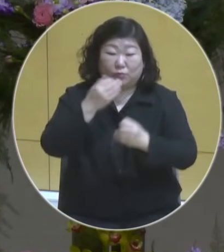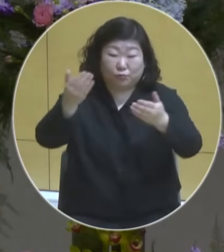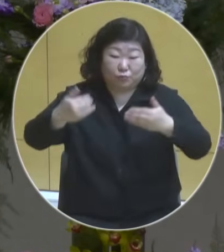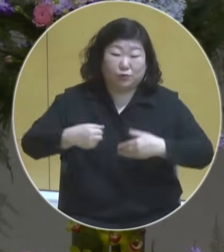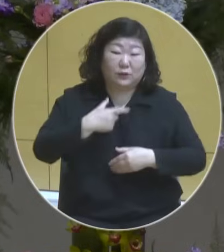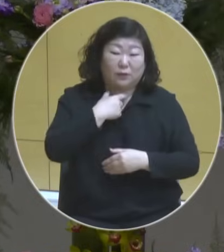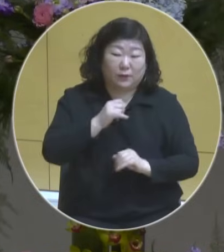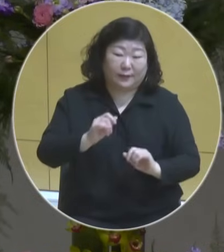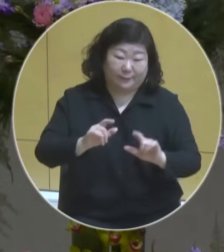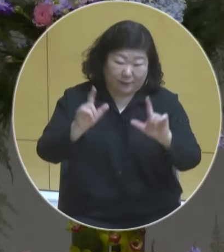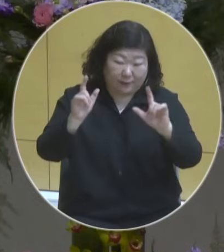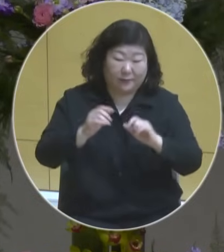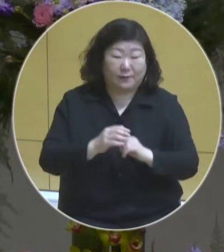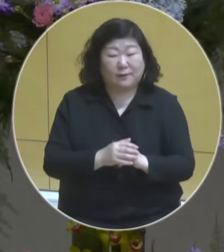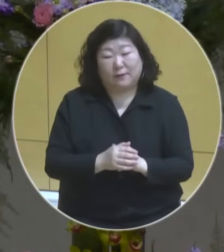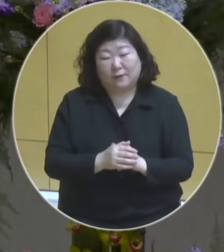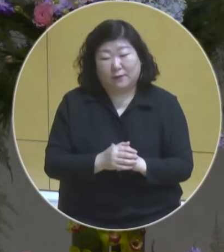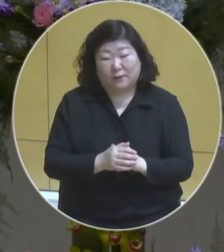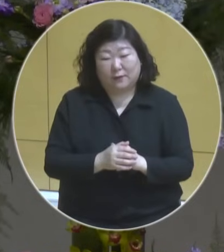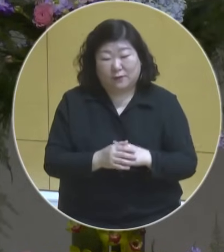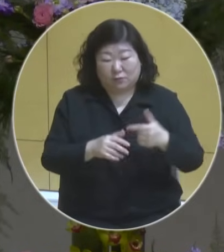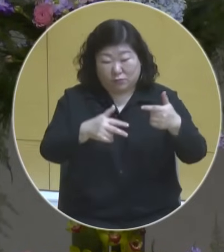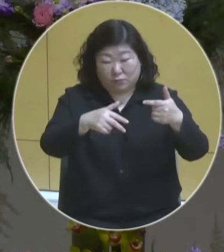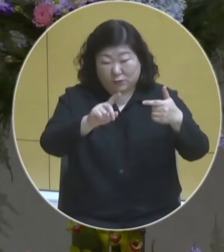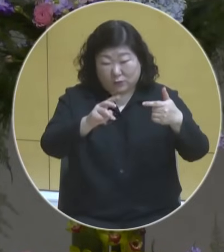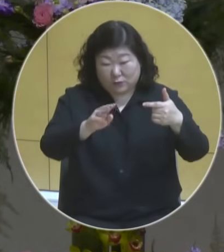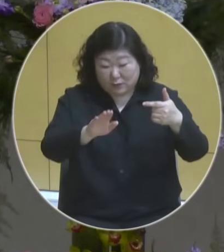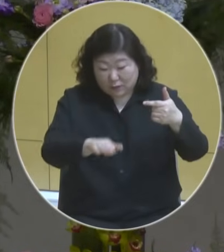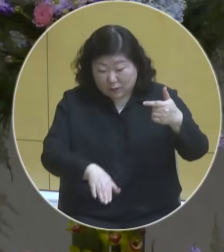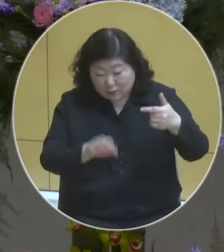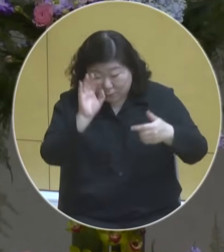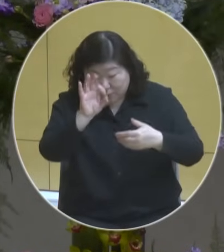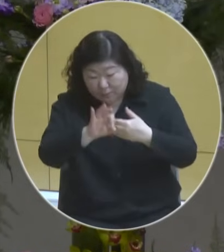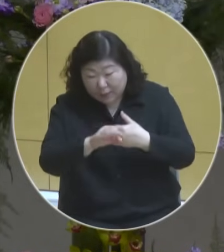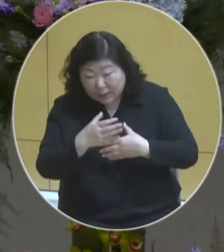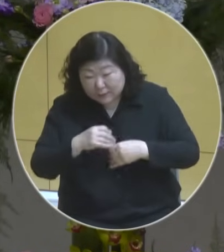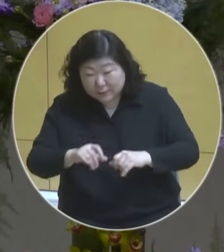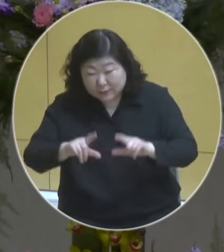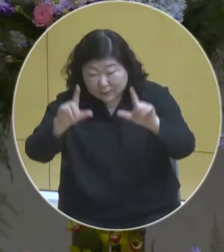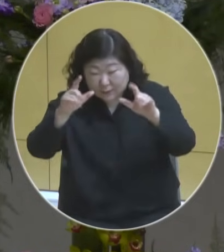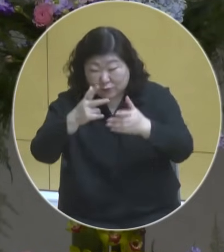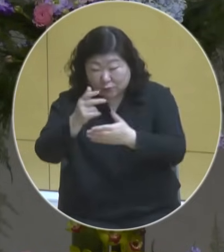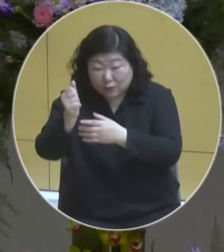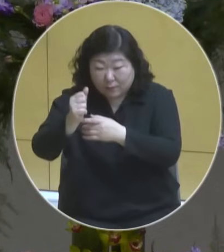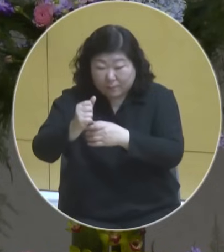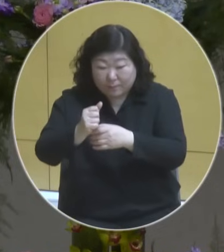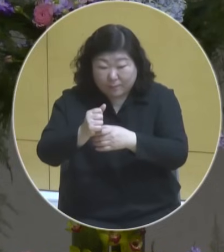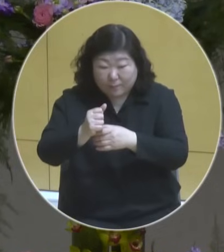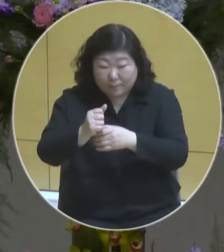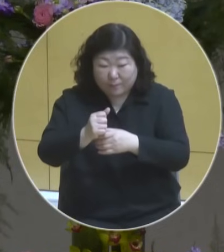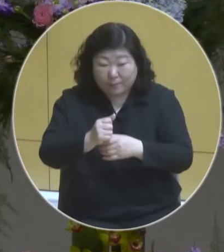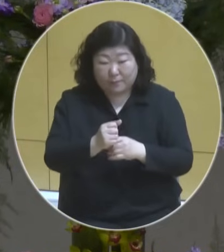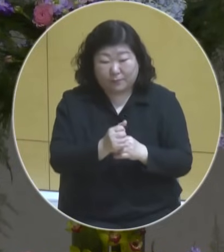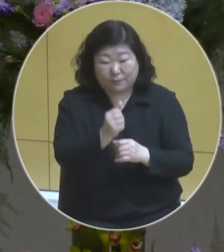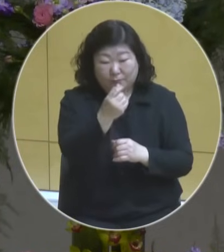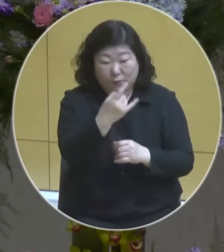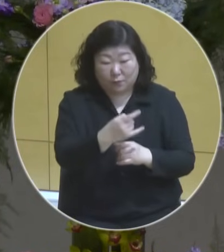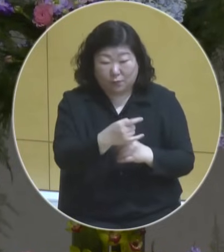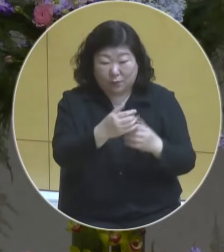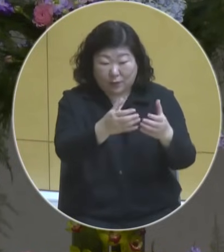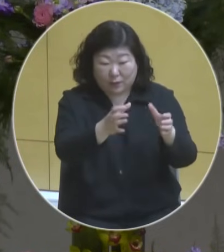안식일인 것입니다 6절 이하에 보면 안식일에 주님께서는 회당에 들어가서 가르치실 때에 오른손 마른